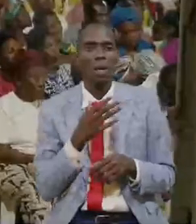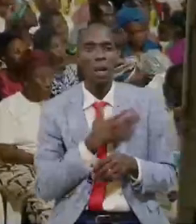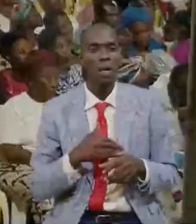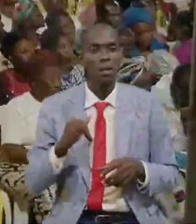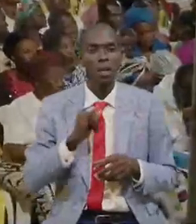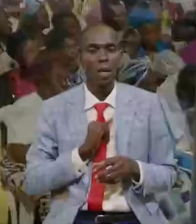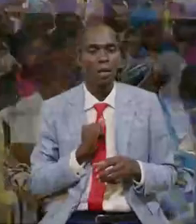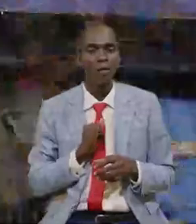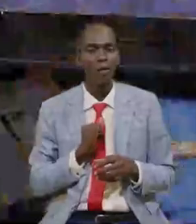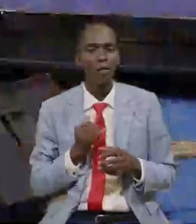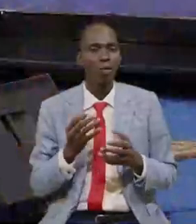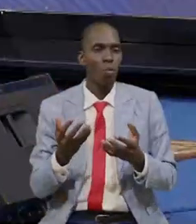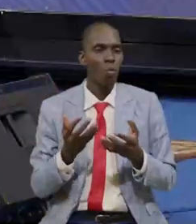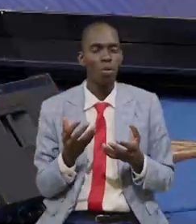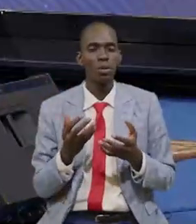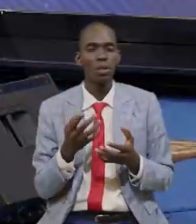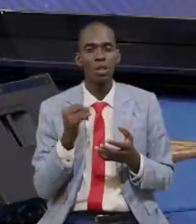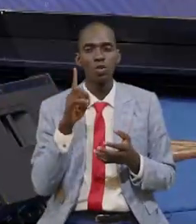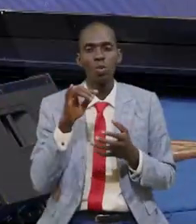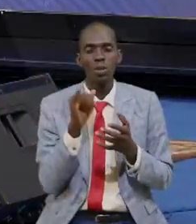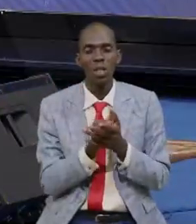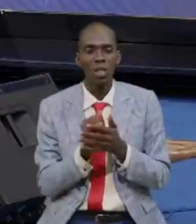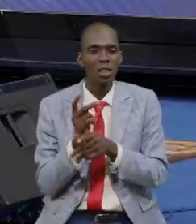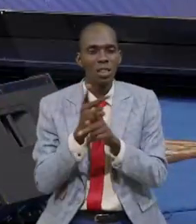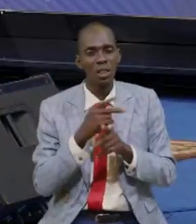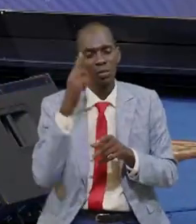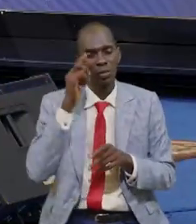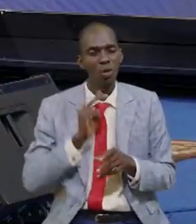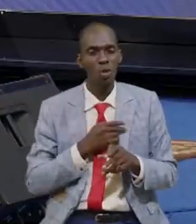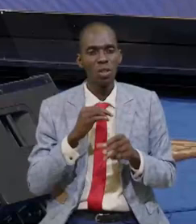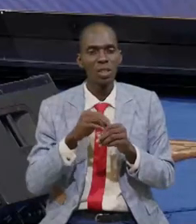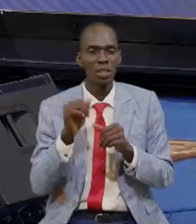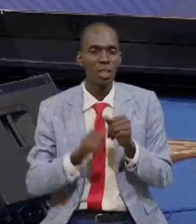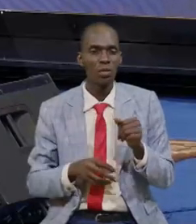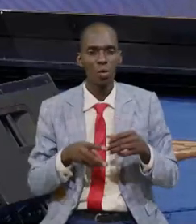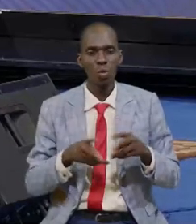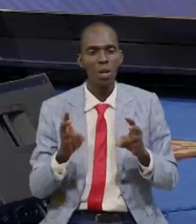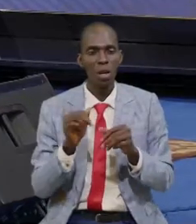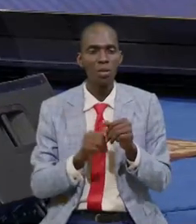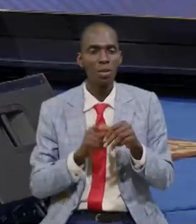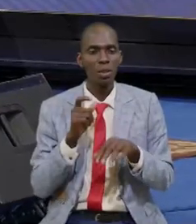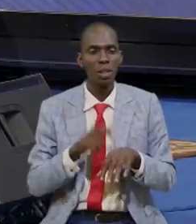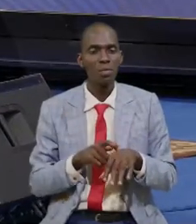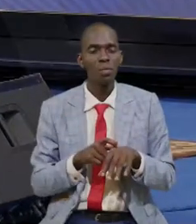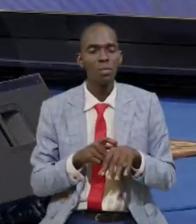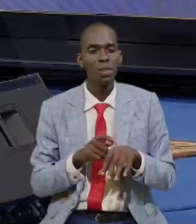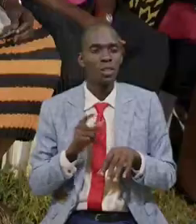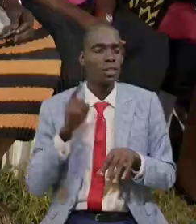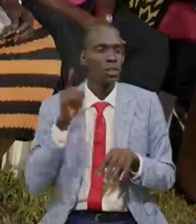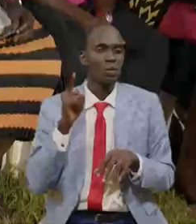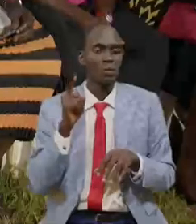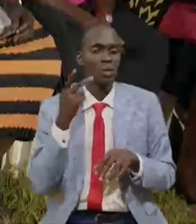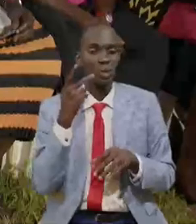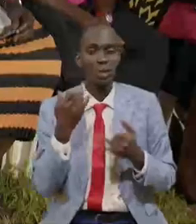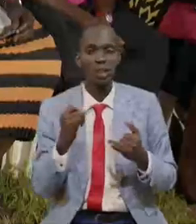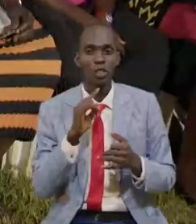celui-là, qui prend soin de nous, de toute manière possible, à tout moment, il dit qu'il va entrer.